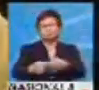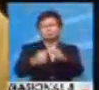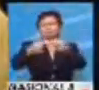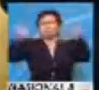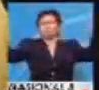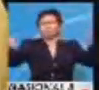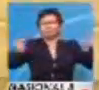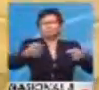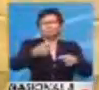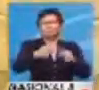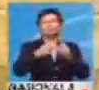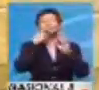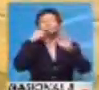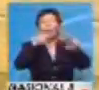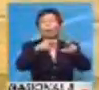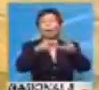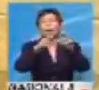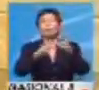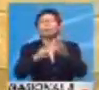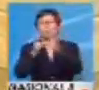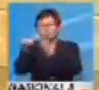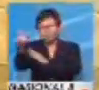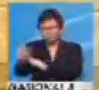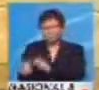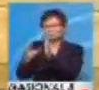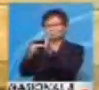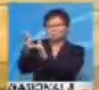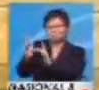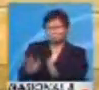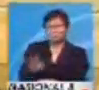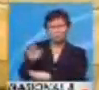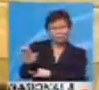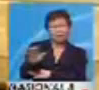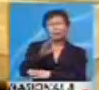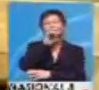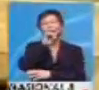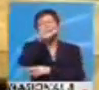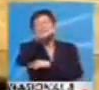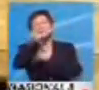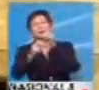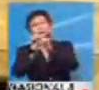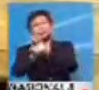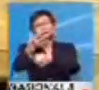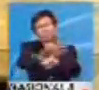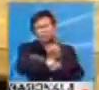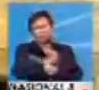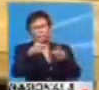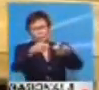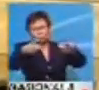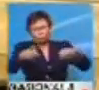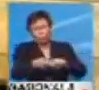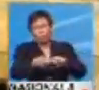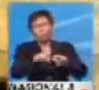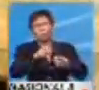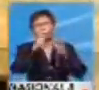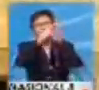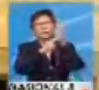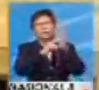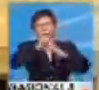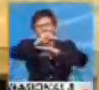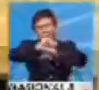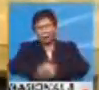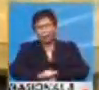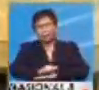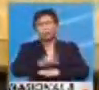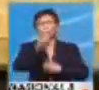pegangan diresponden yang beragama Kristen ajaresili 53 Tahun memperoleh Diploma undang-undang dan amalan Syariah